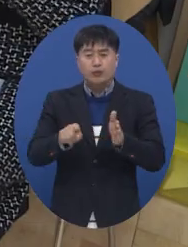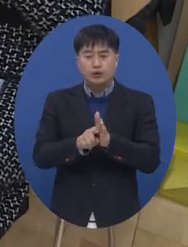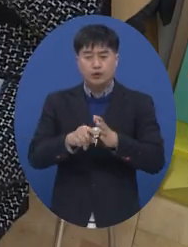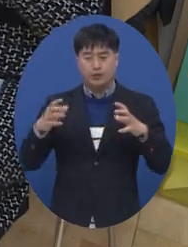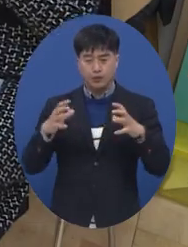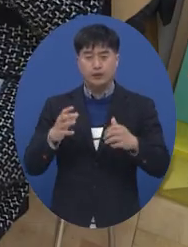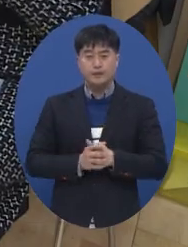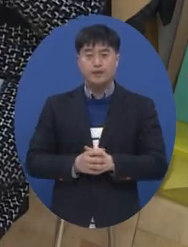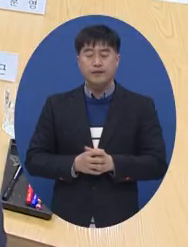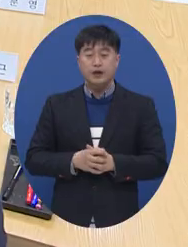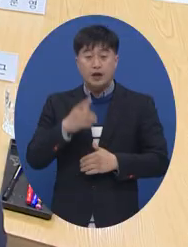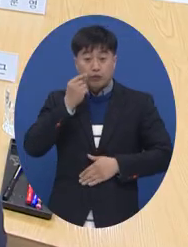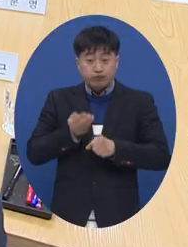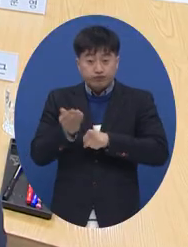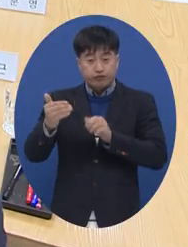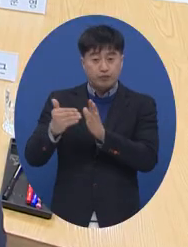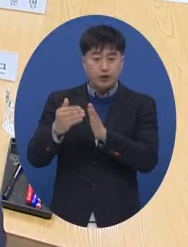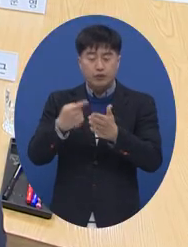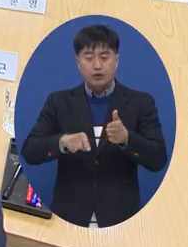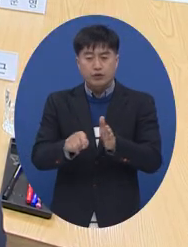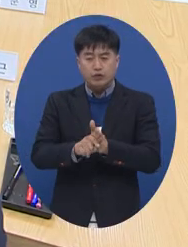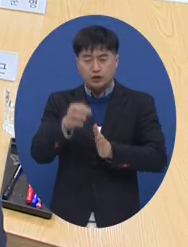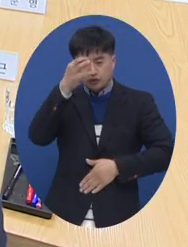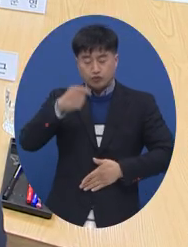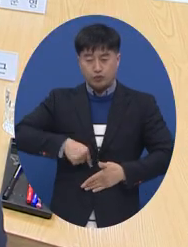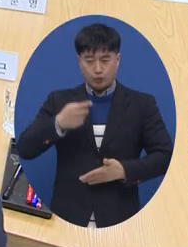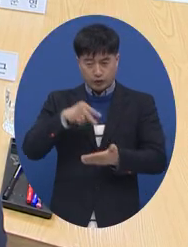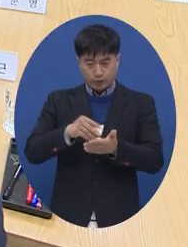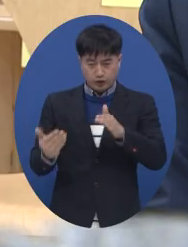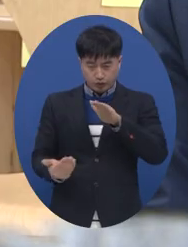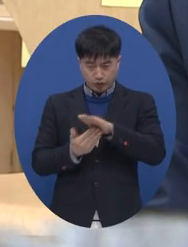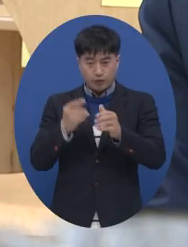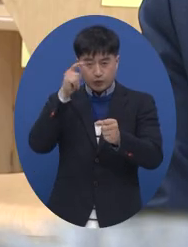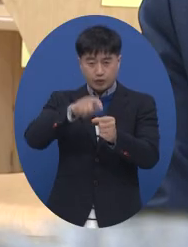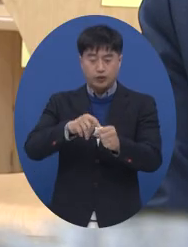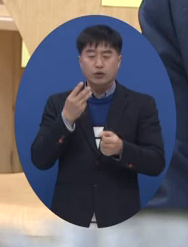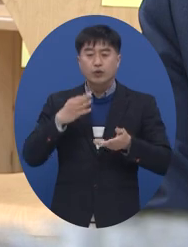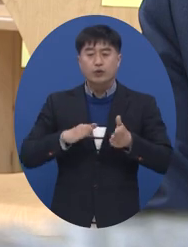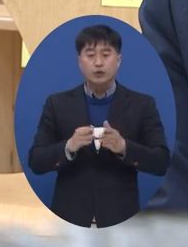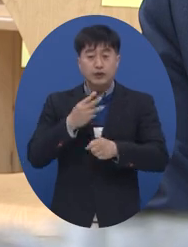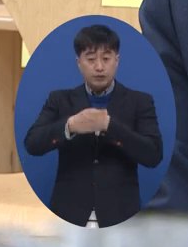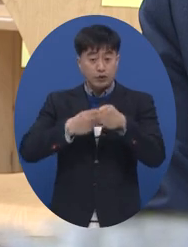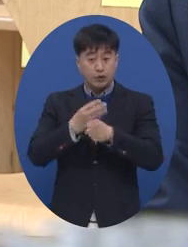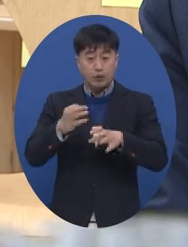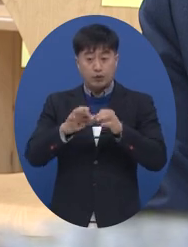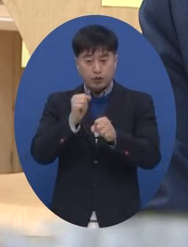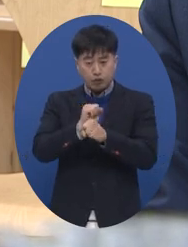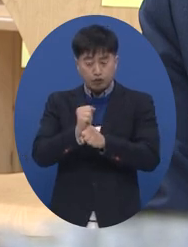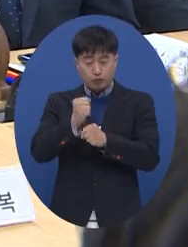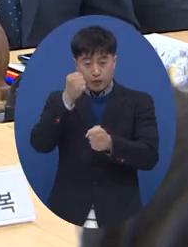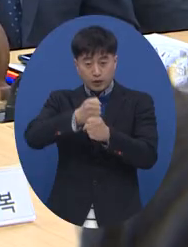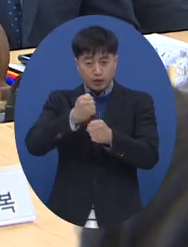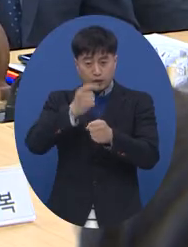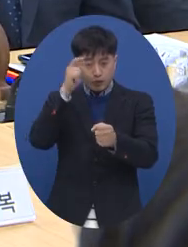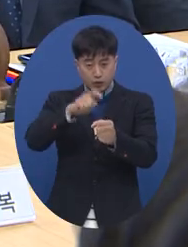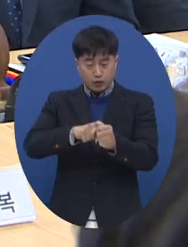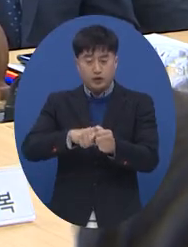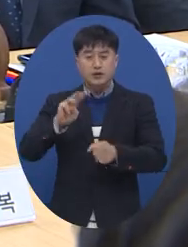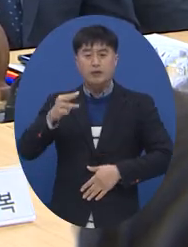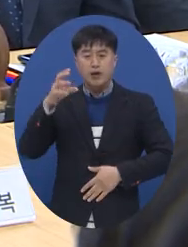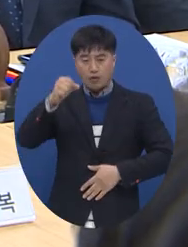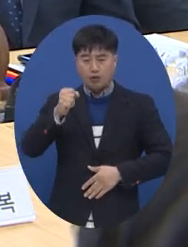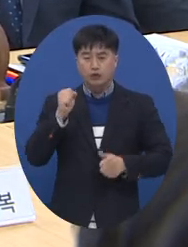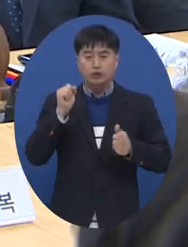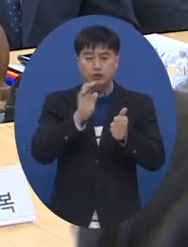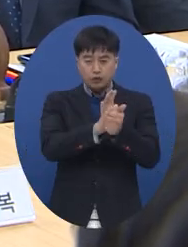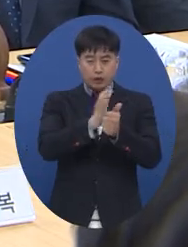일본 수출 규제에 맞서 기술 분야 독립을 제대로 이루자는 취지입니다. 경기도는 3년 동안 연구개발을 목적으로 총 300억 원을